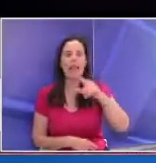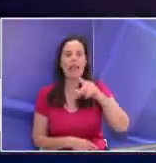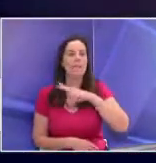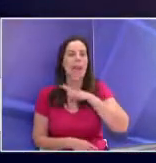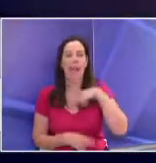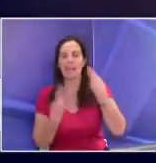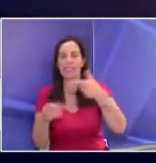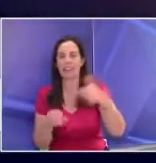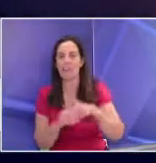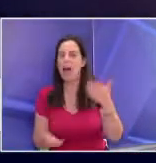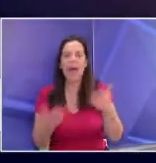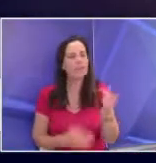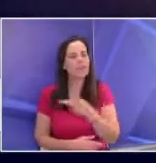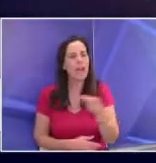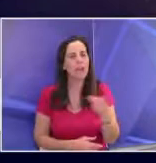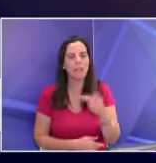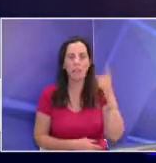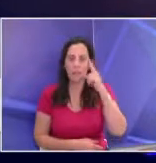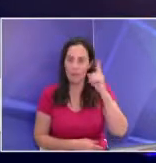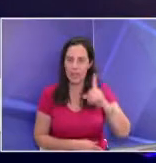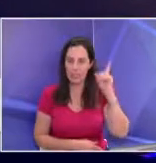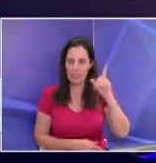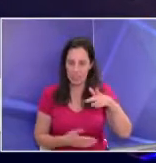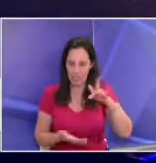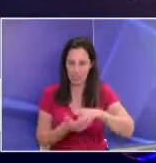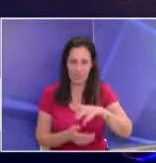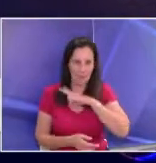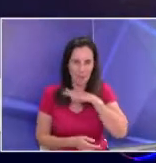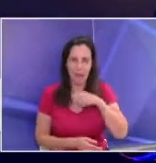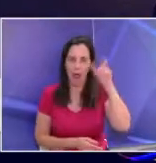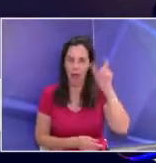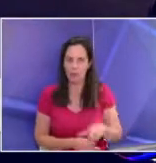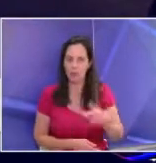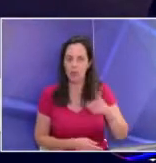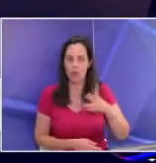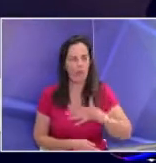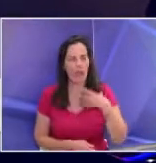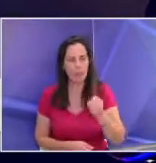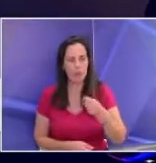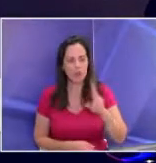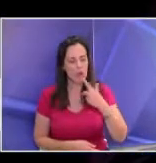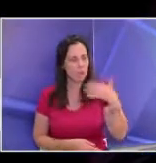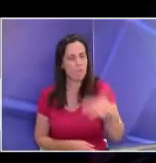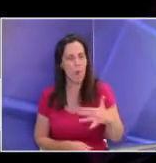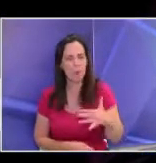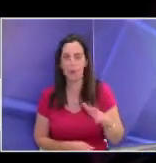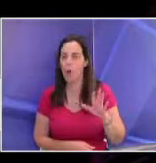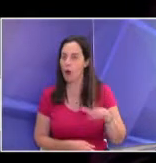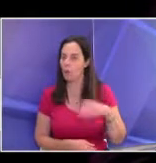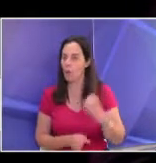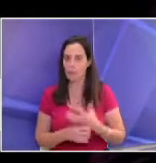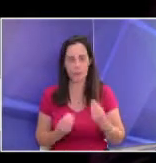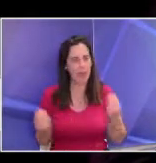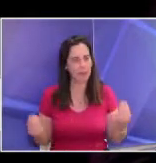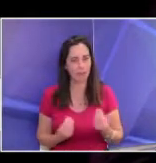גם... תראה, ההבדל הוא, אני חושב שמוחמד בן סלמן זה אדם הרבה יותר נועז, הרבה יותר בוטה. הוא גם עושה כאן